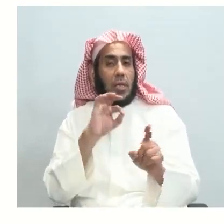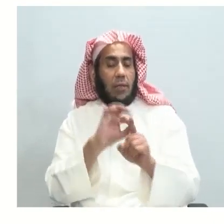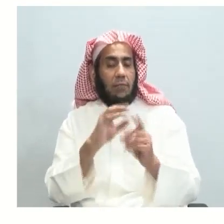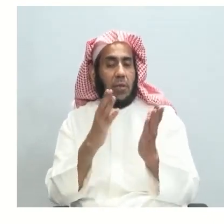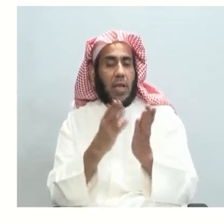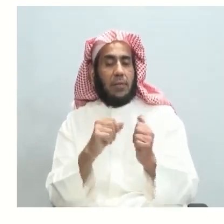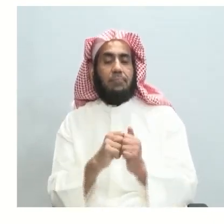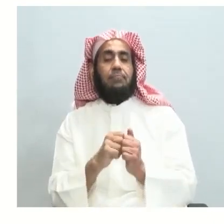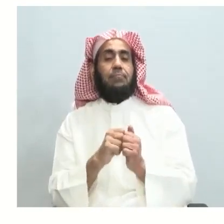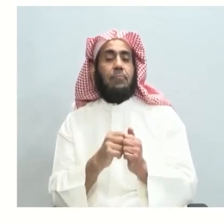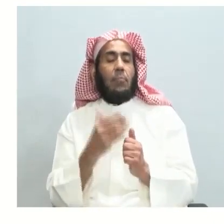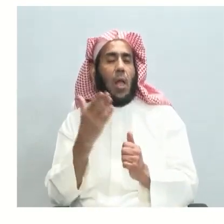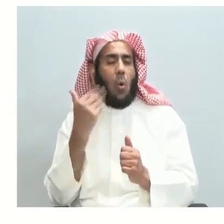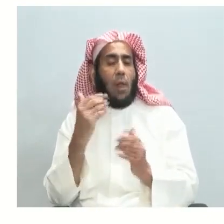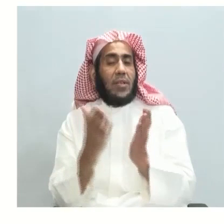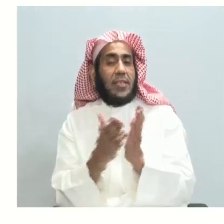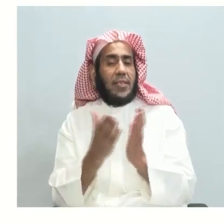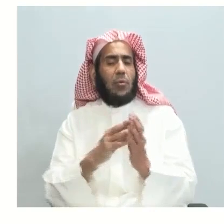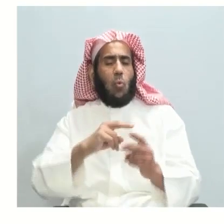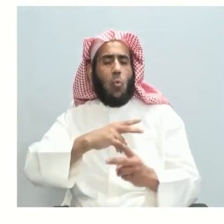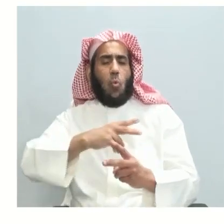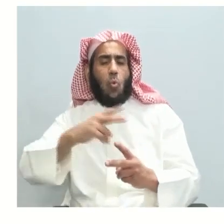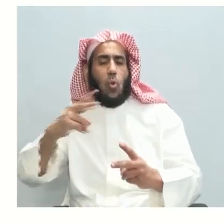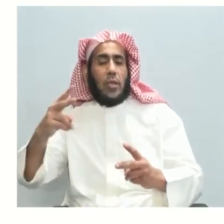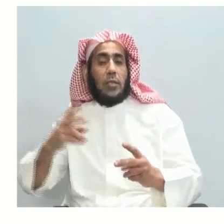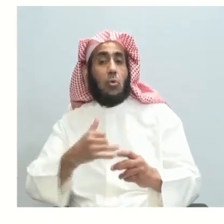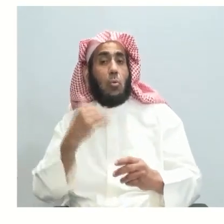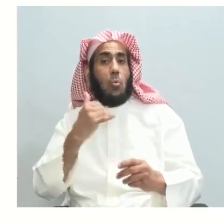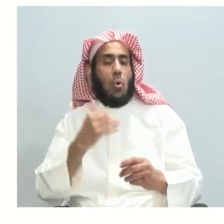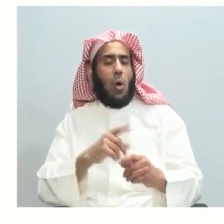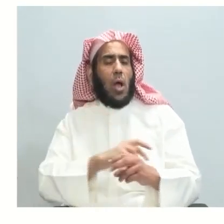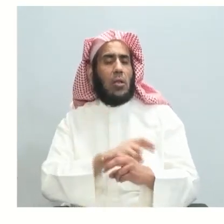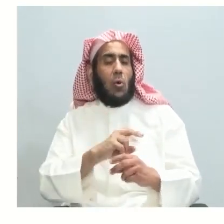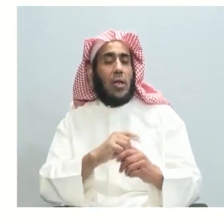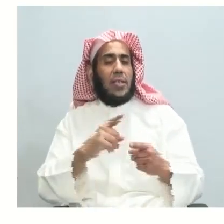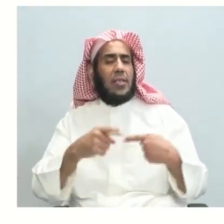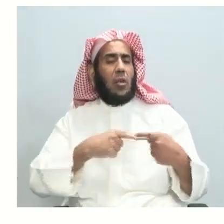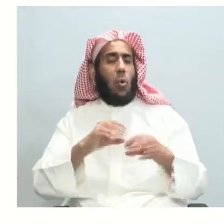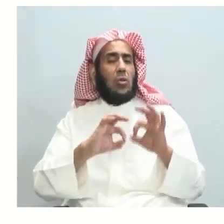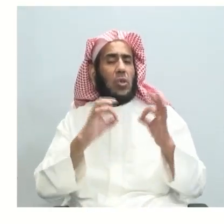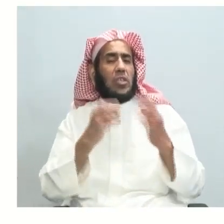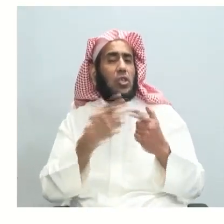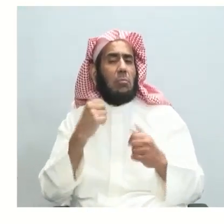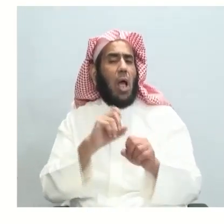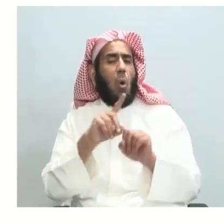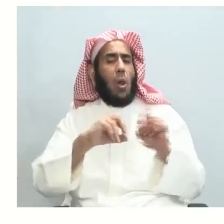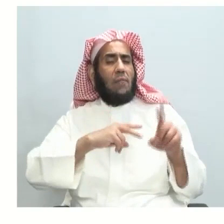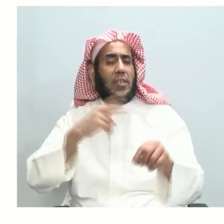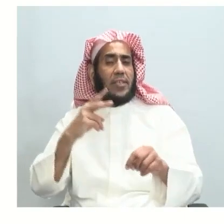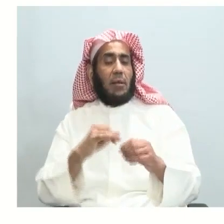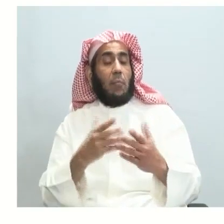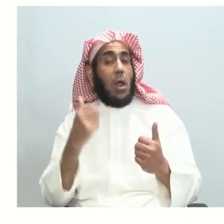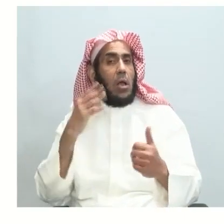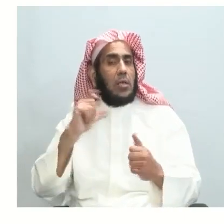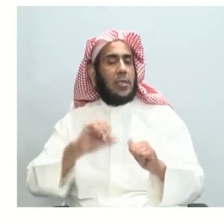الادوات ذكرنا في الدرس السابق العديد من النقاط حول ادوات التواصل الاجتماعي برايك عزيزي الطالب ما